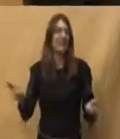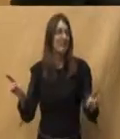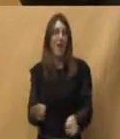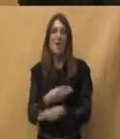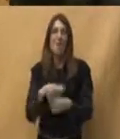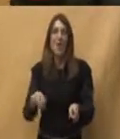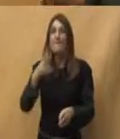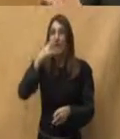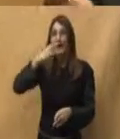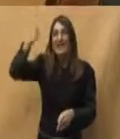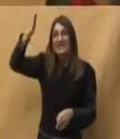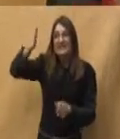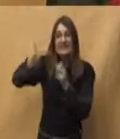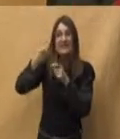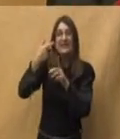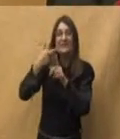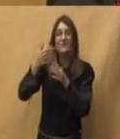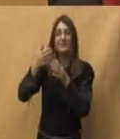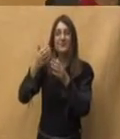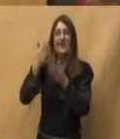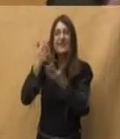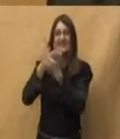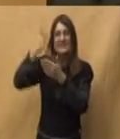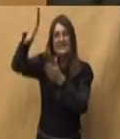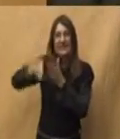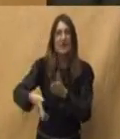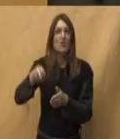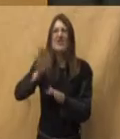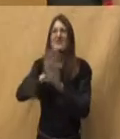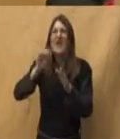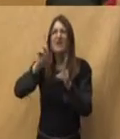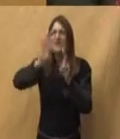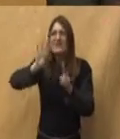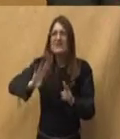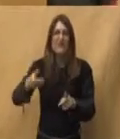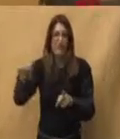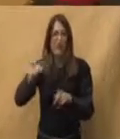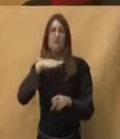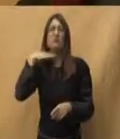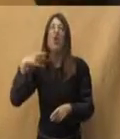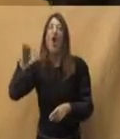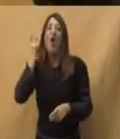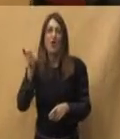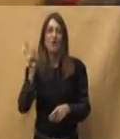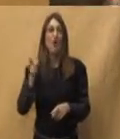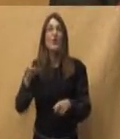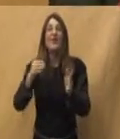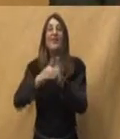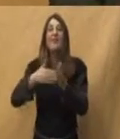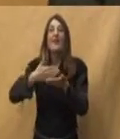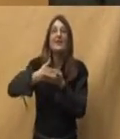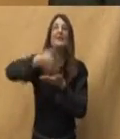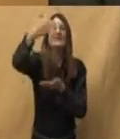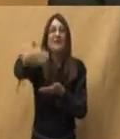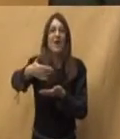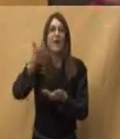pogledate zidove, sve je sivo od olova. Nema teorije. Zdravo povrće može biti daleko od urbanih